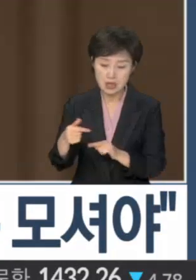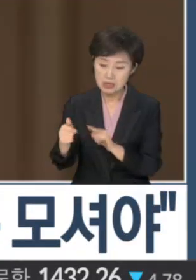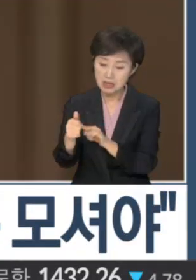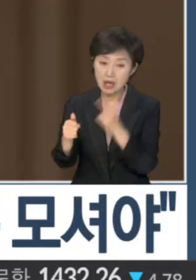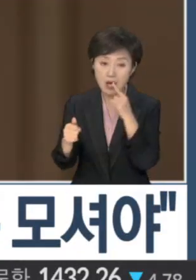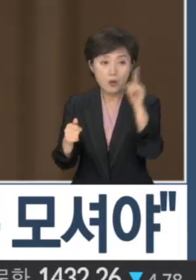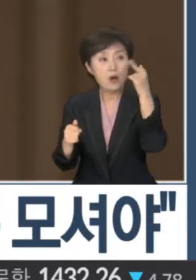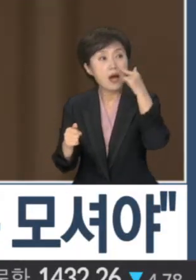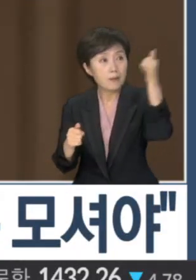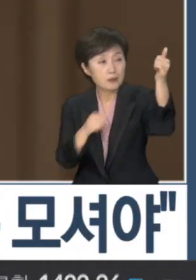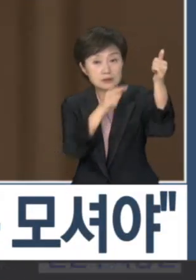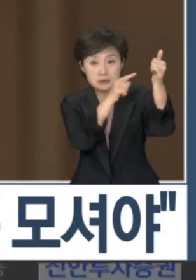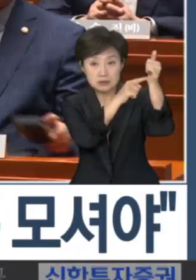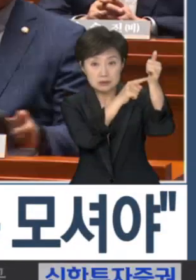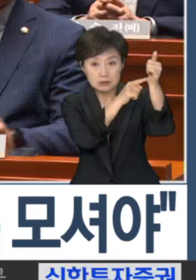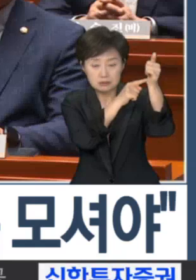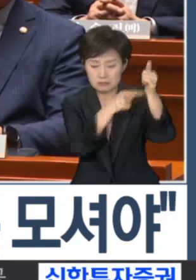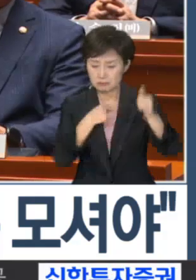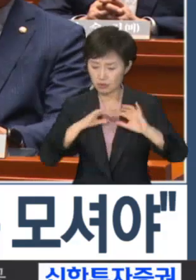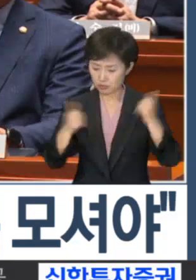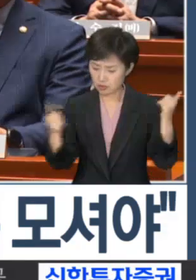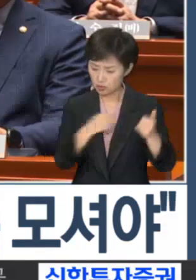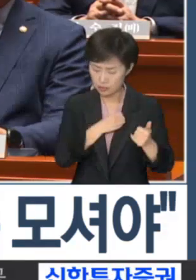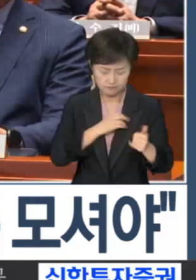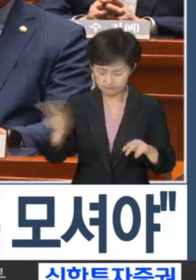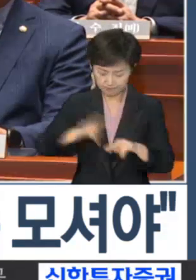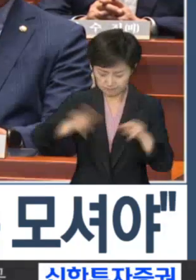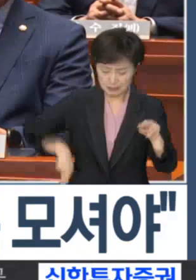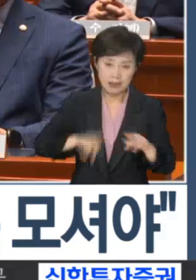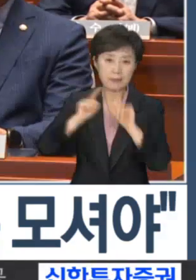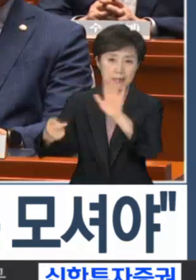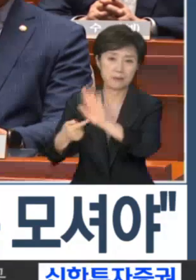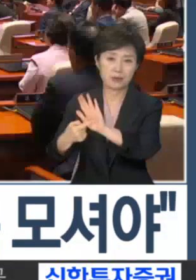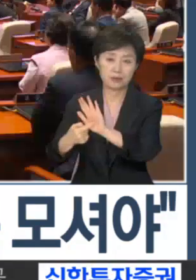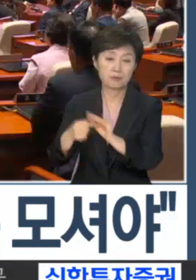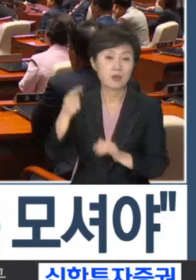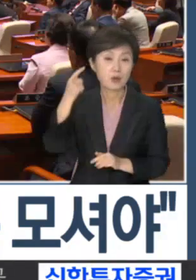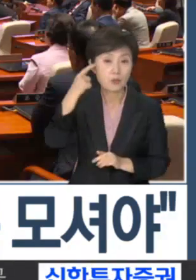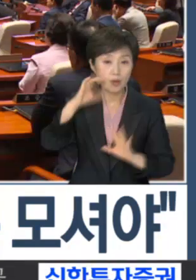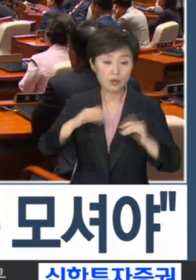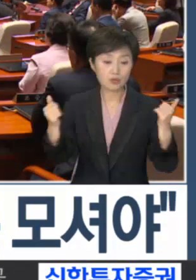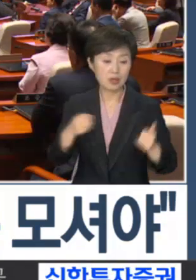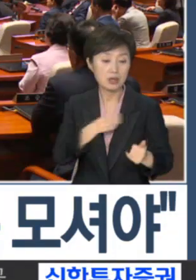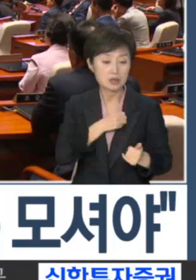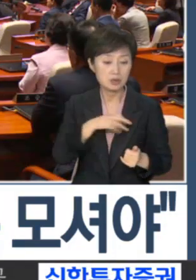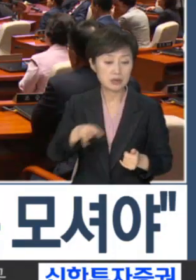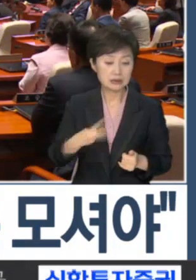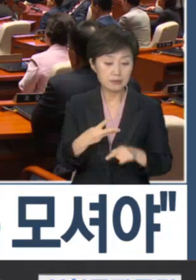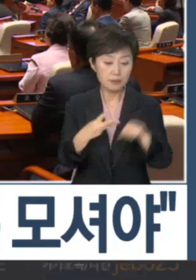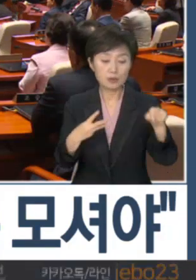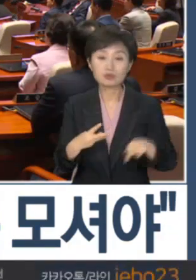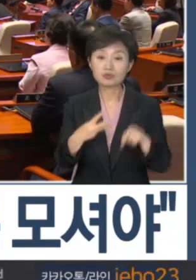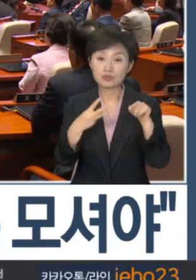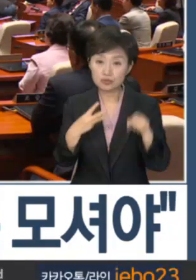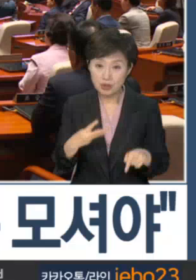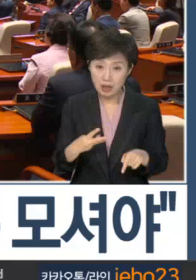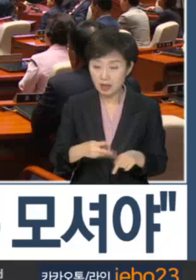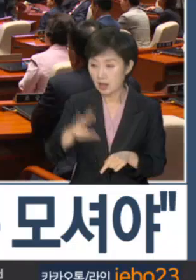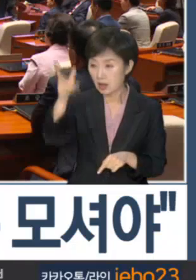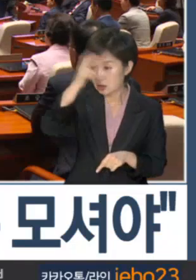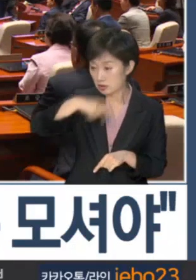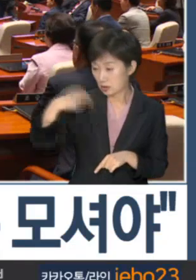의혹이 제기되니까 국회의원직을 스스로 던졌습니다. 아마 300명 국회의원 중에 죄가 있어서 수사를